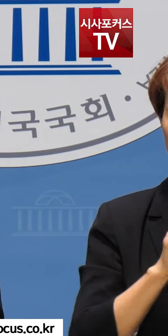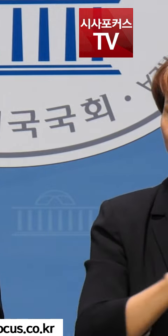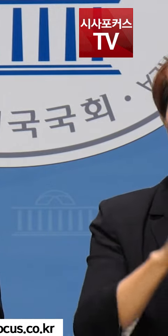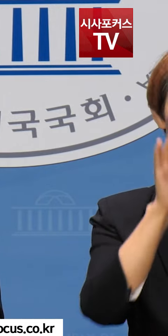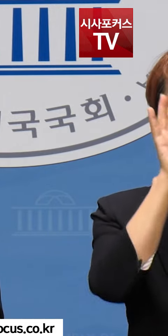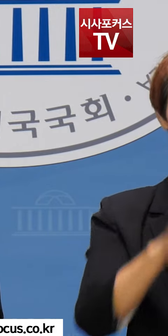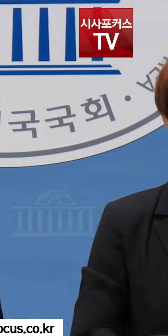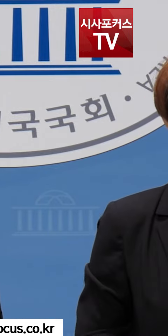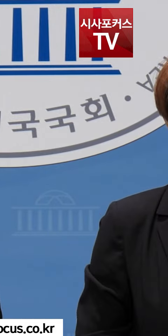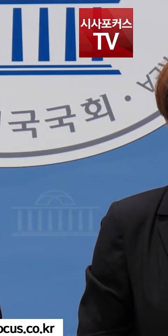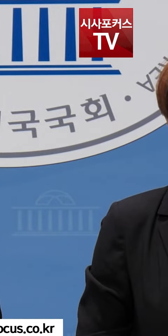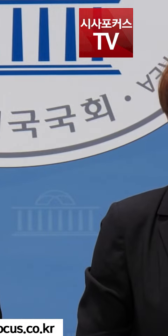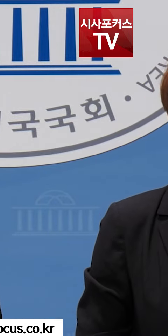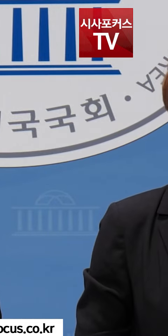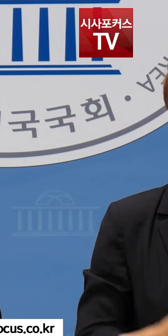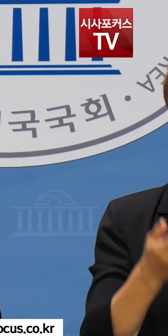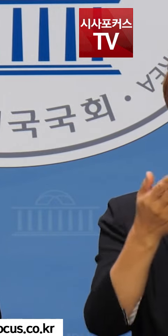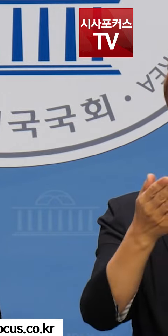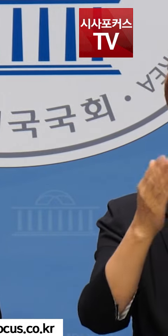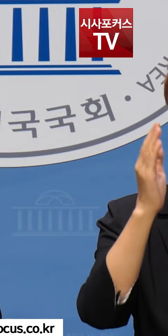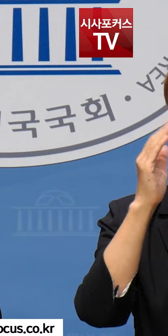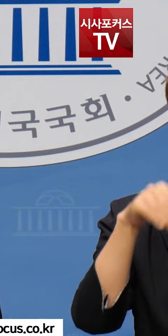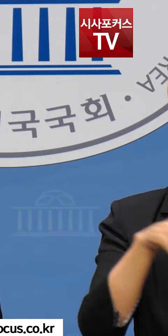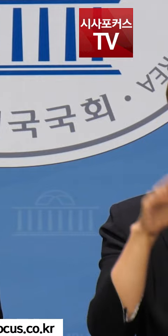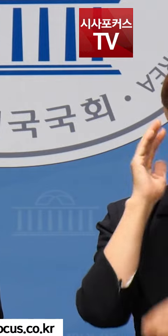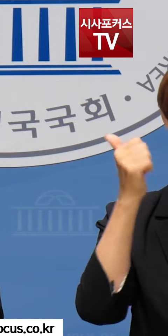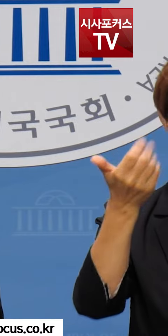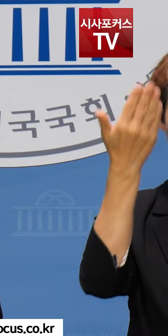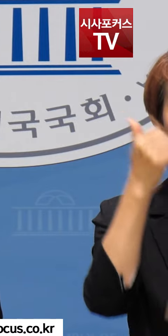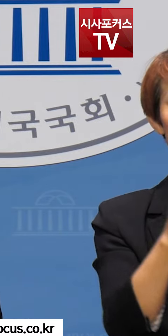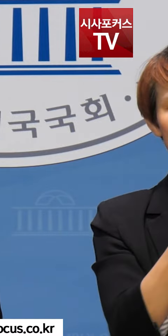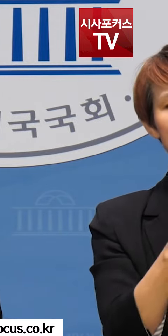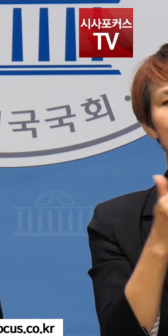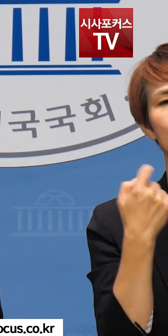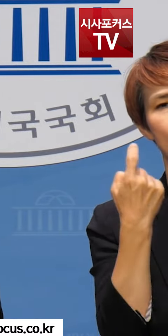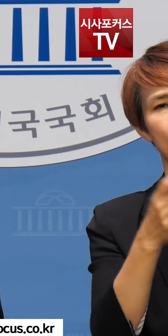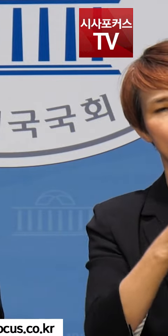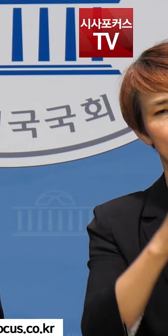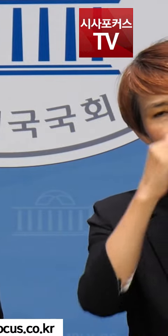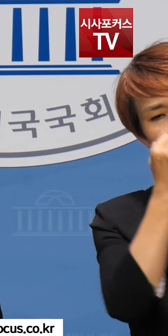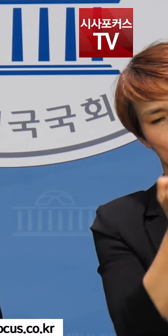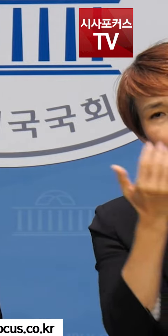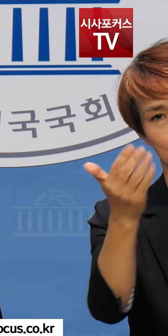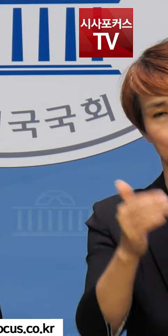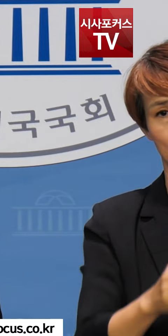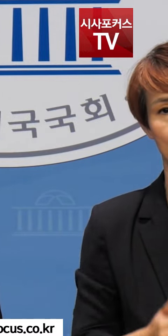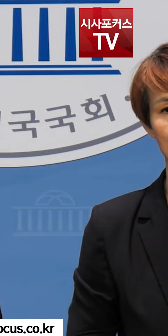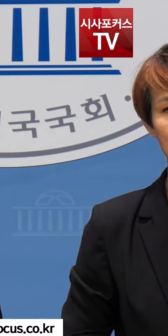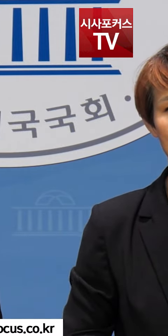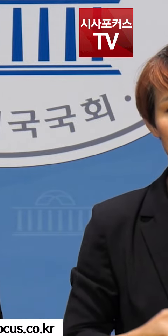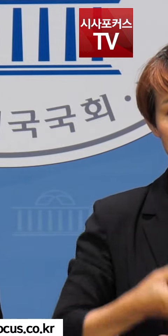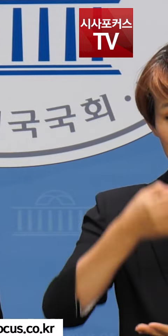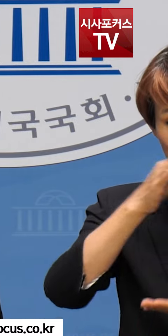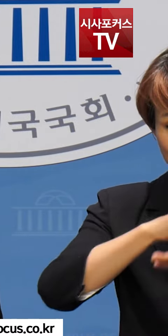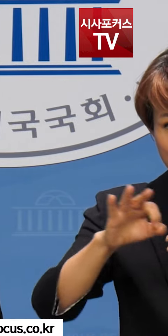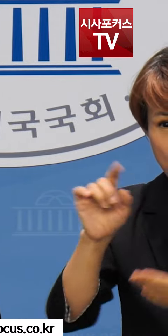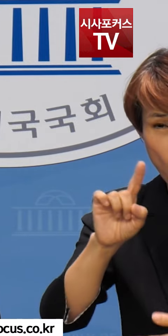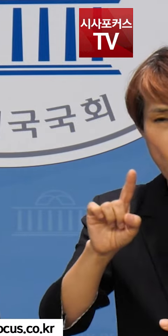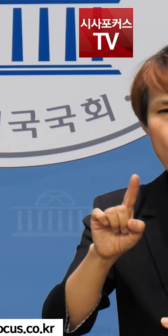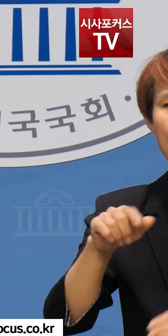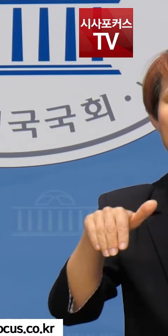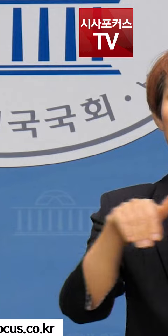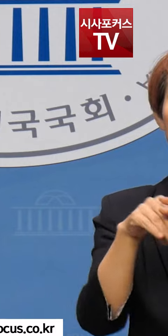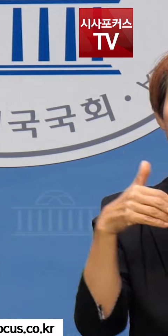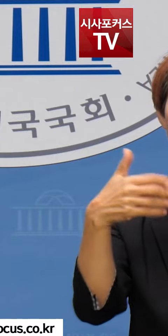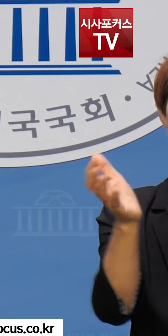대통령이 김정숙 여사의 식도락 여행을 해명했습니다. 한마디로 거액의 식비는 문체부가 집행했고